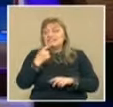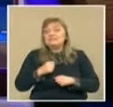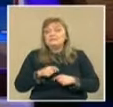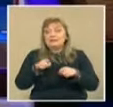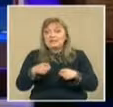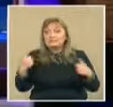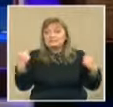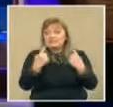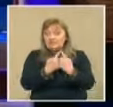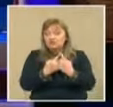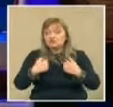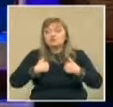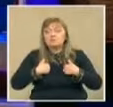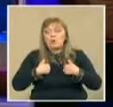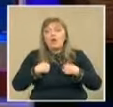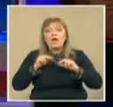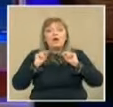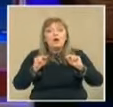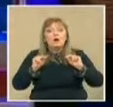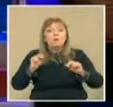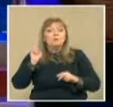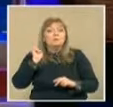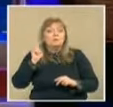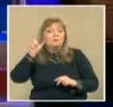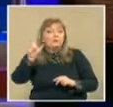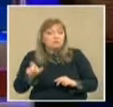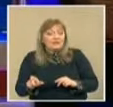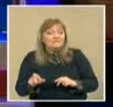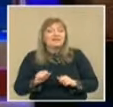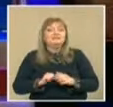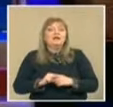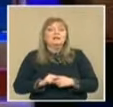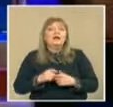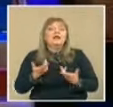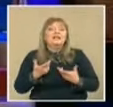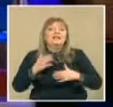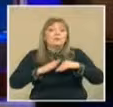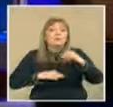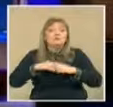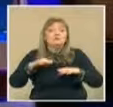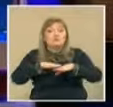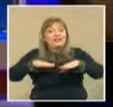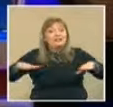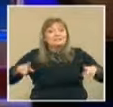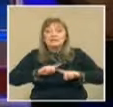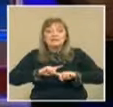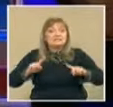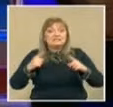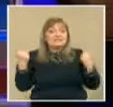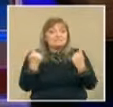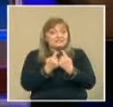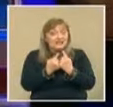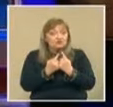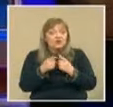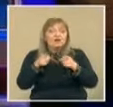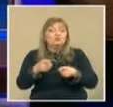моя преподавател от НАТФИ, Атанас Танасов, с който на професионална сцена не съм се срещала. И това беше